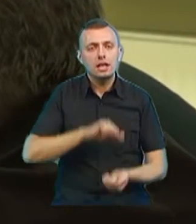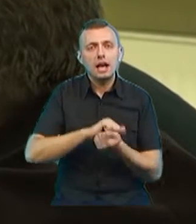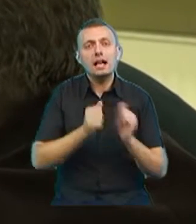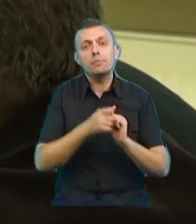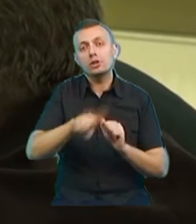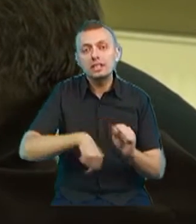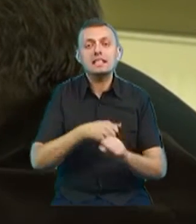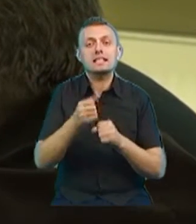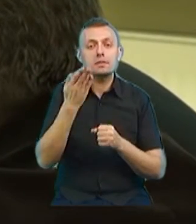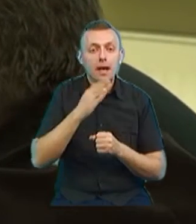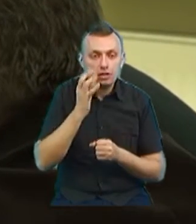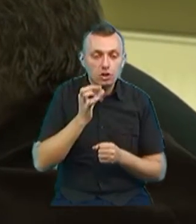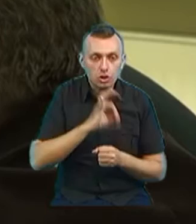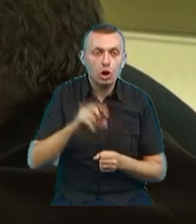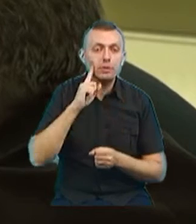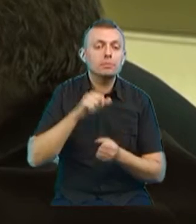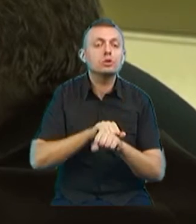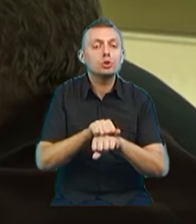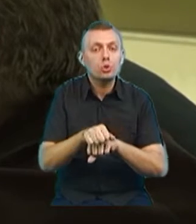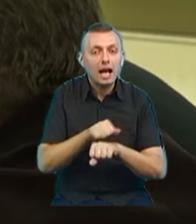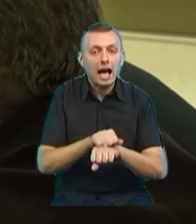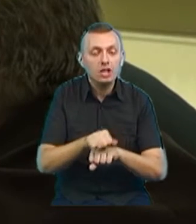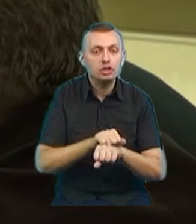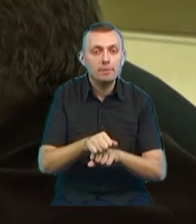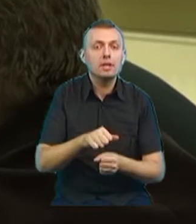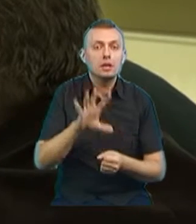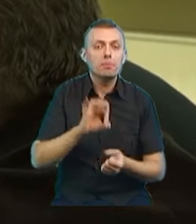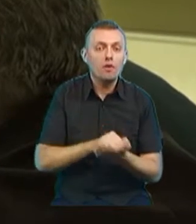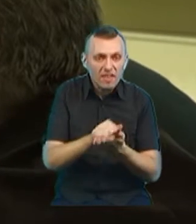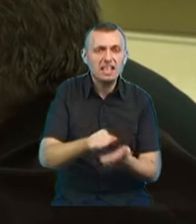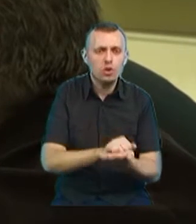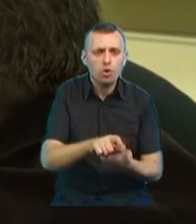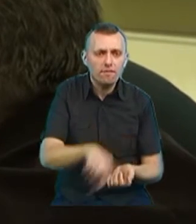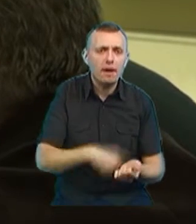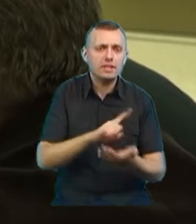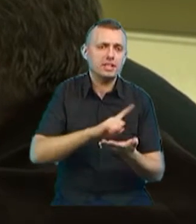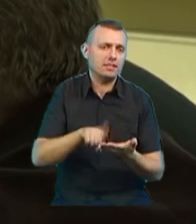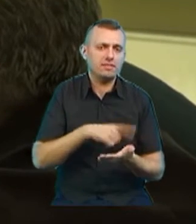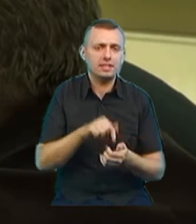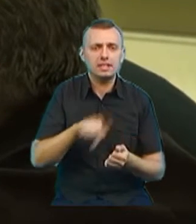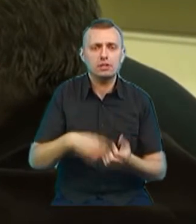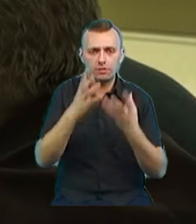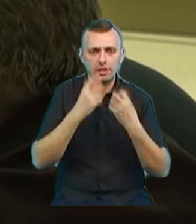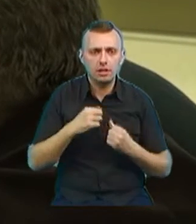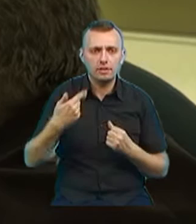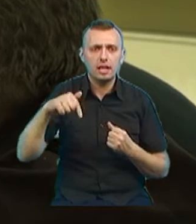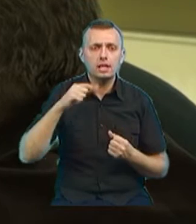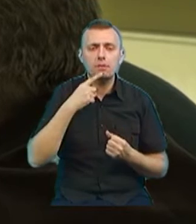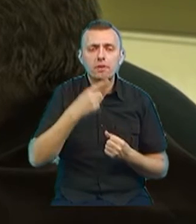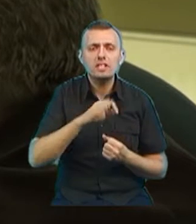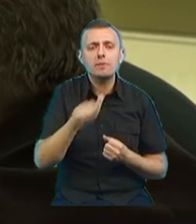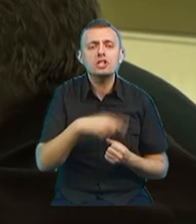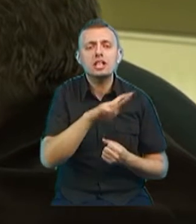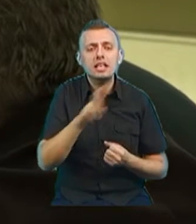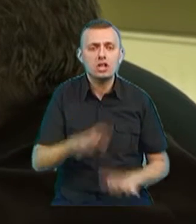wydrukował ten wynik i powiedział tak, pozawieraliśmy ugody z ZUS-em, z wierzycielami i tak dalej. Tak to wygląda. Nie powiedział pan